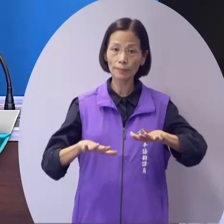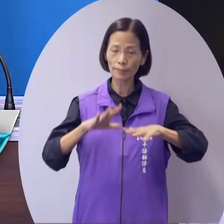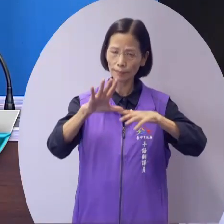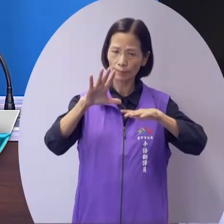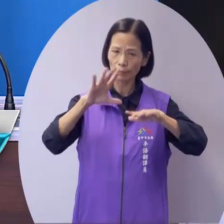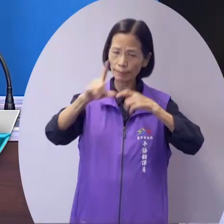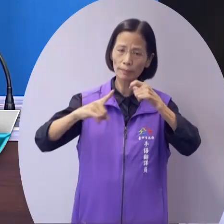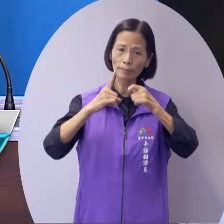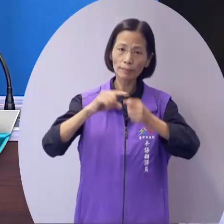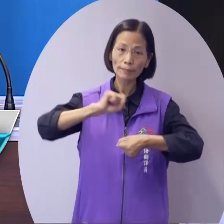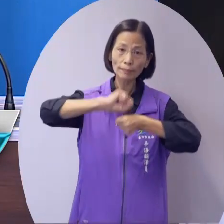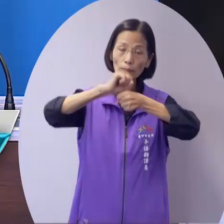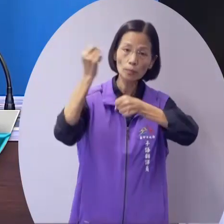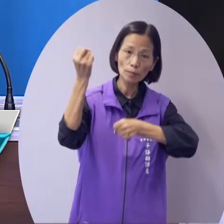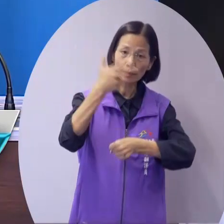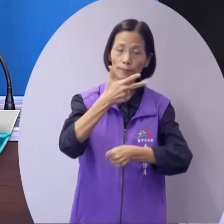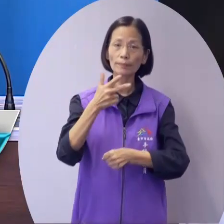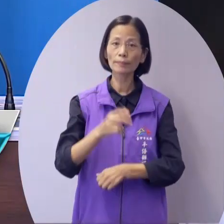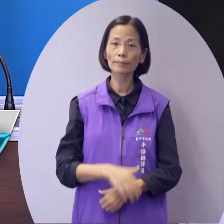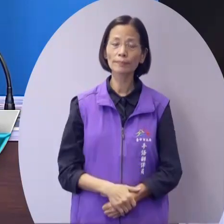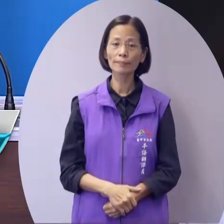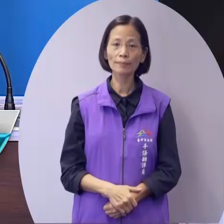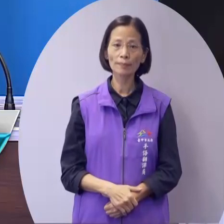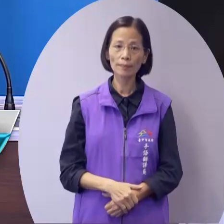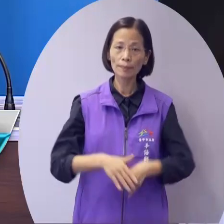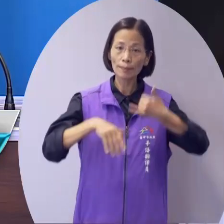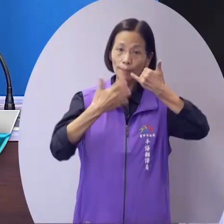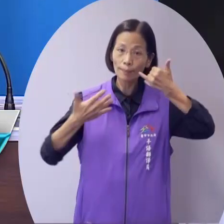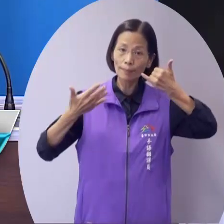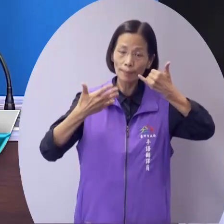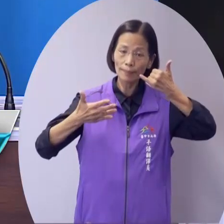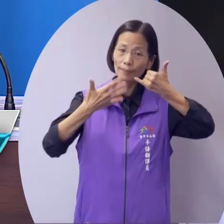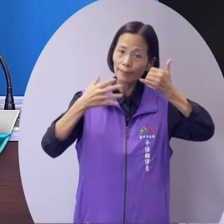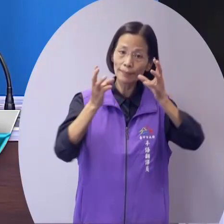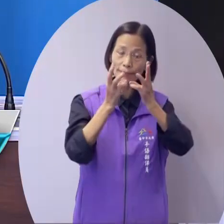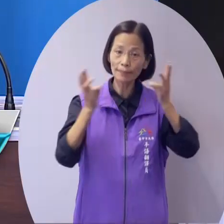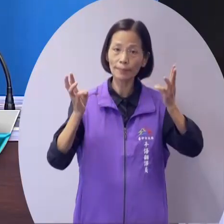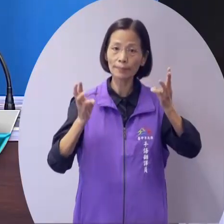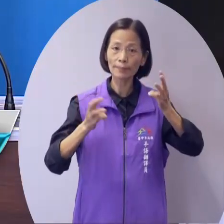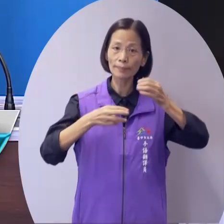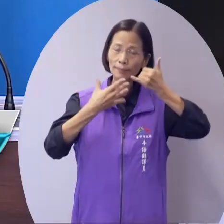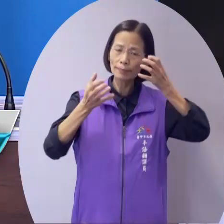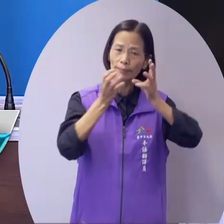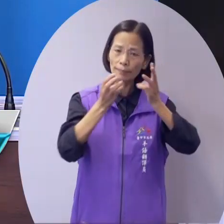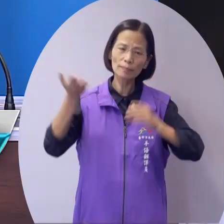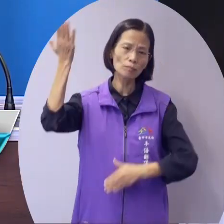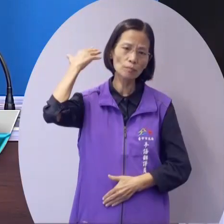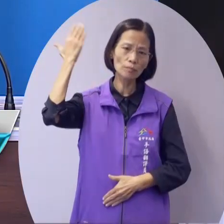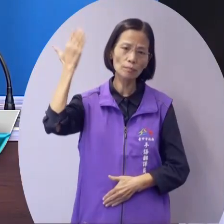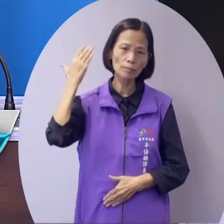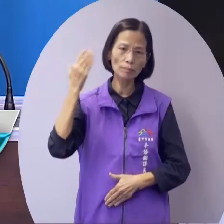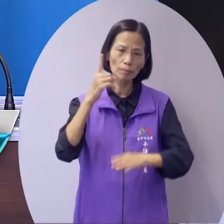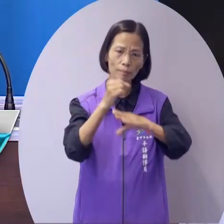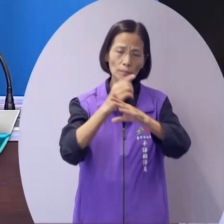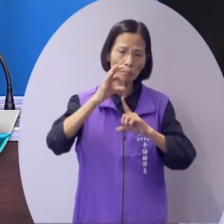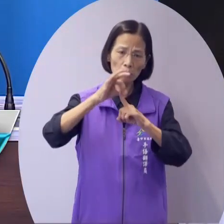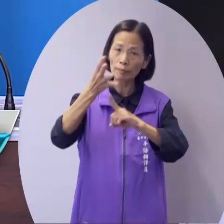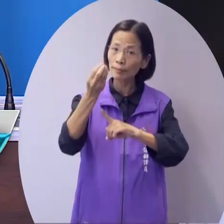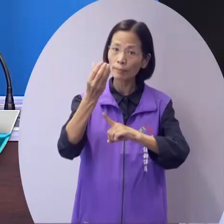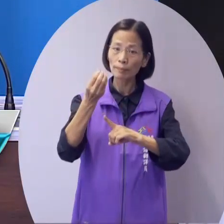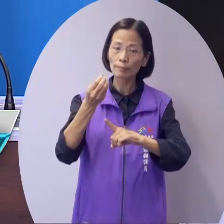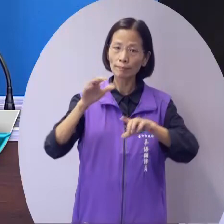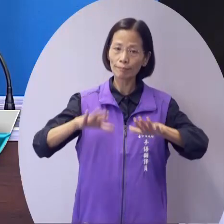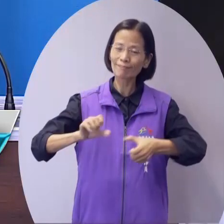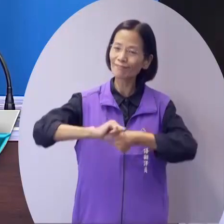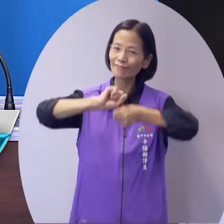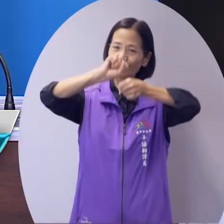要增加的7条路线呢，是在海线地区。换句话说，海线地区过去是没有小黄公车，我们先把它